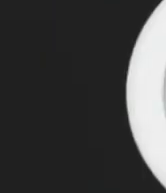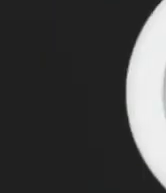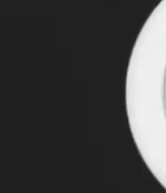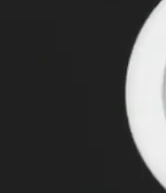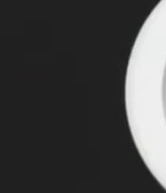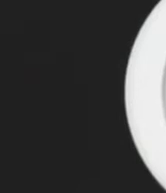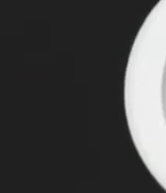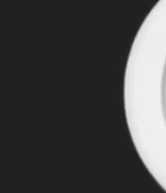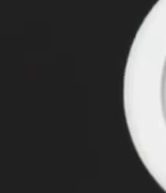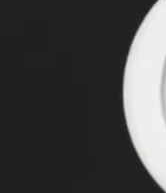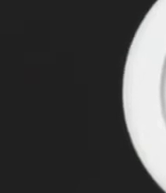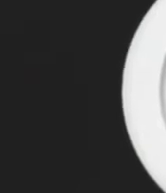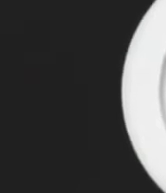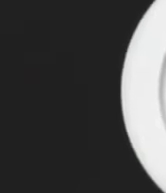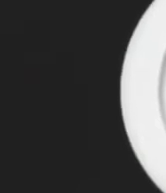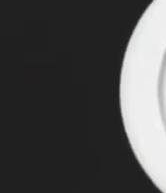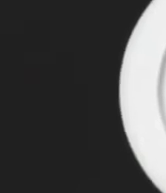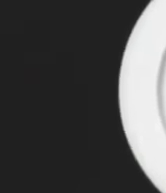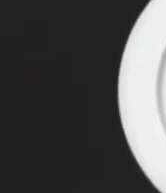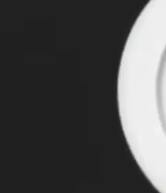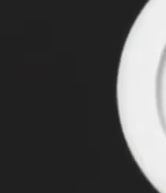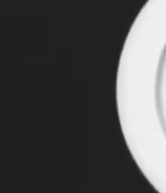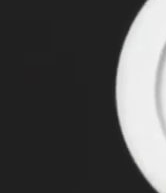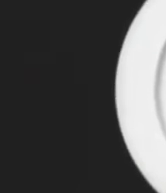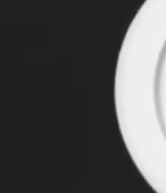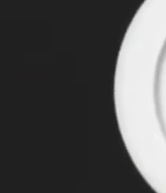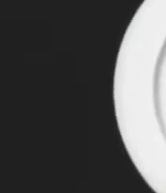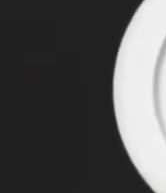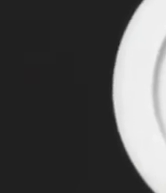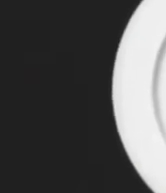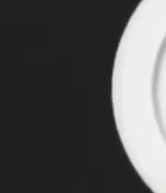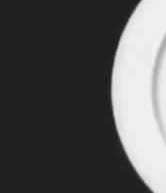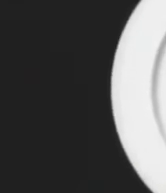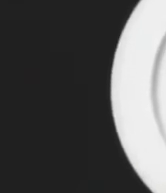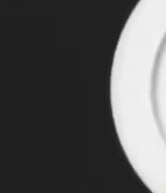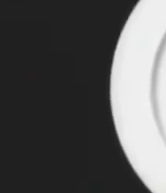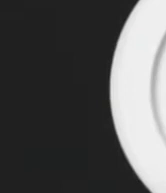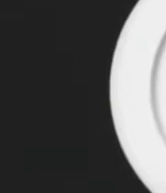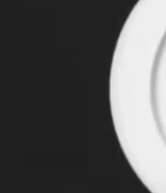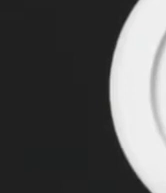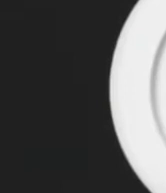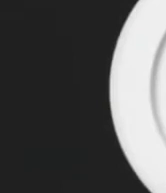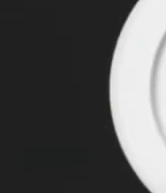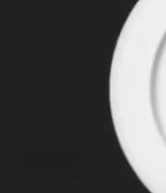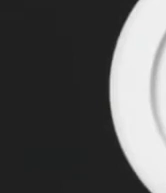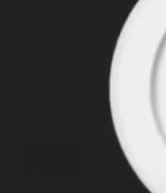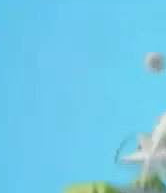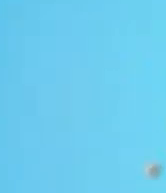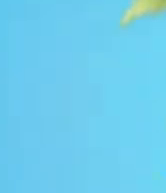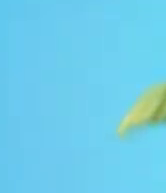Samo u Ideja Super i Ideja Ekstra prodavnicama možete da kupite bele tanjire.